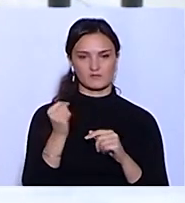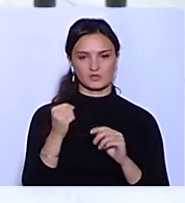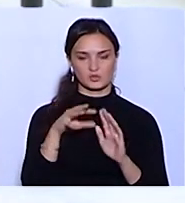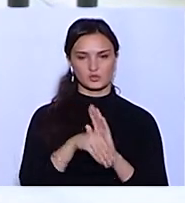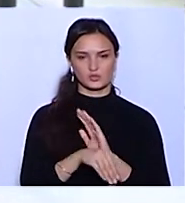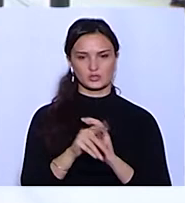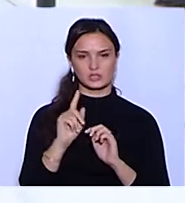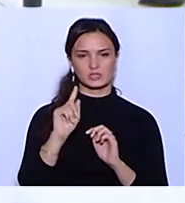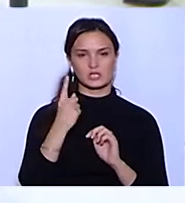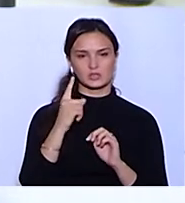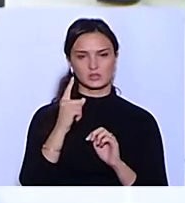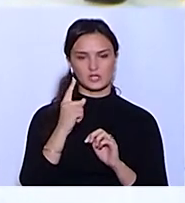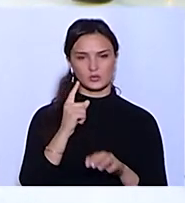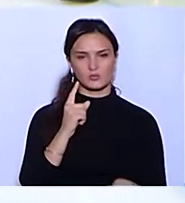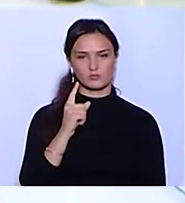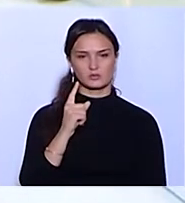რატომ